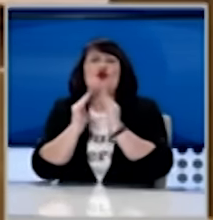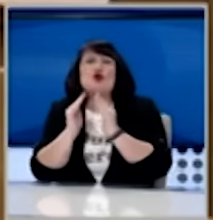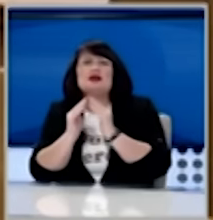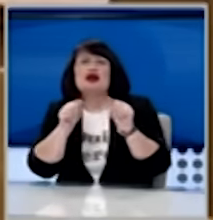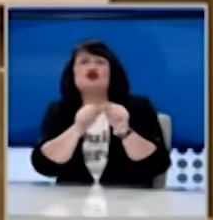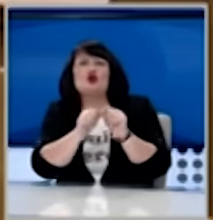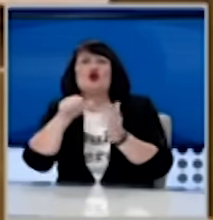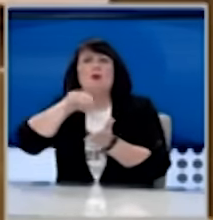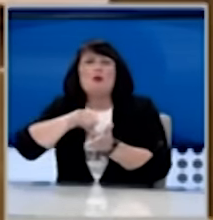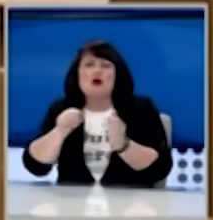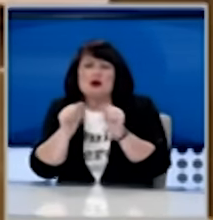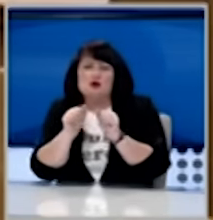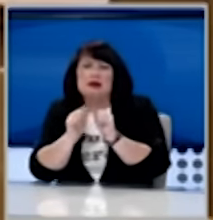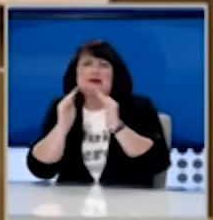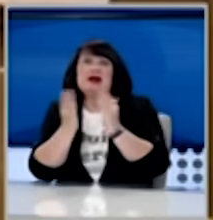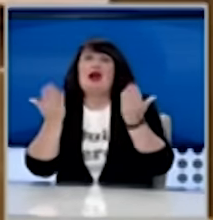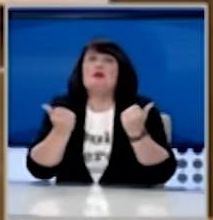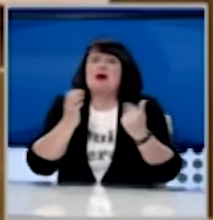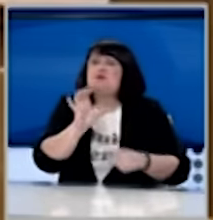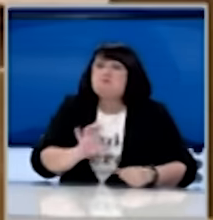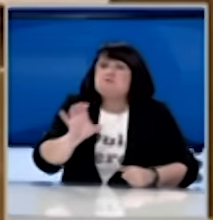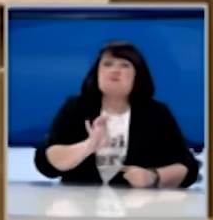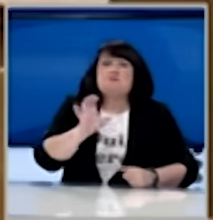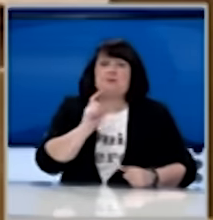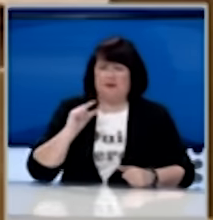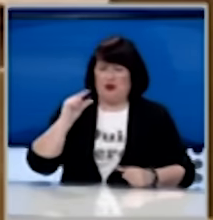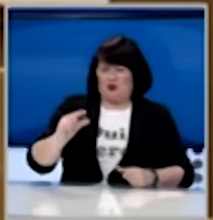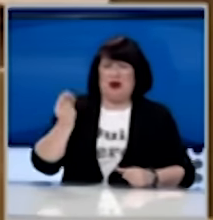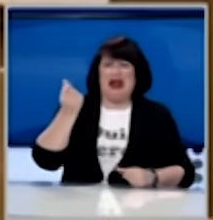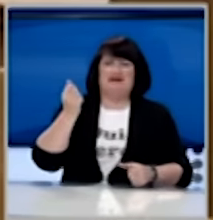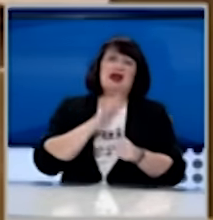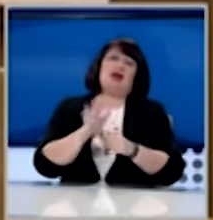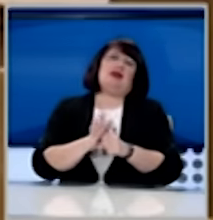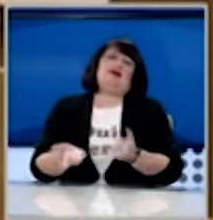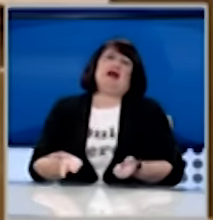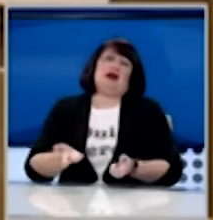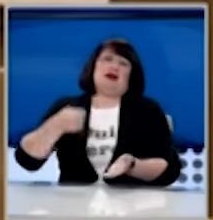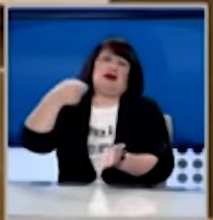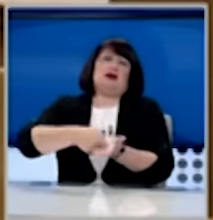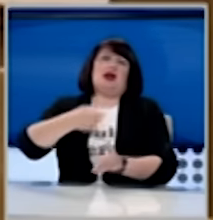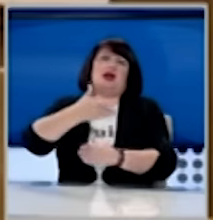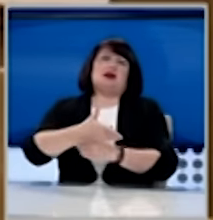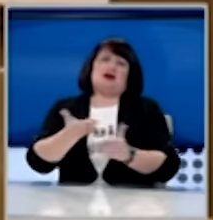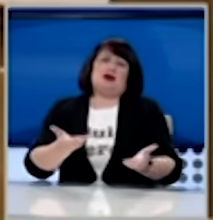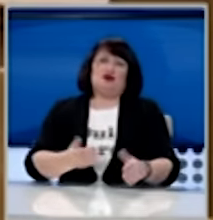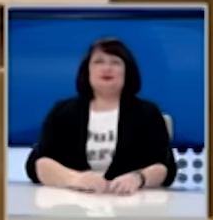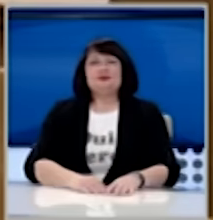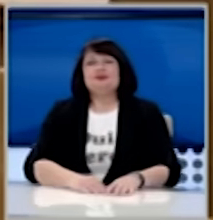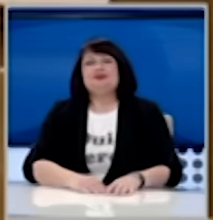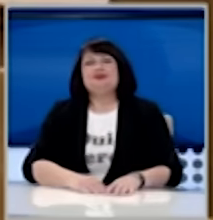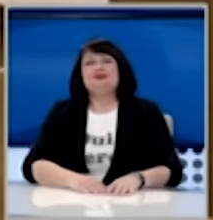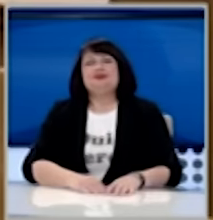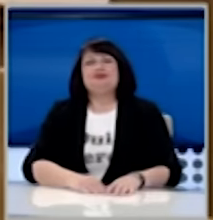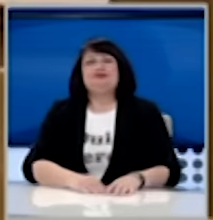χωριό ή στην πόλη τους χώρια που το ποσό που τους δίνεται δεν επαρκεί στο ελάχιστο οι υγειονομικές